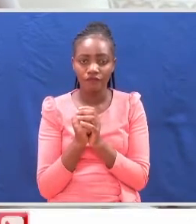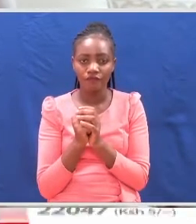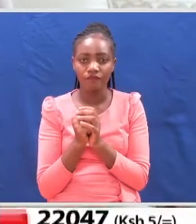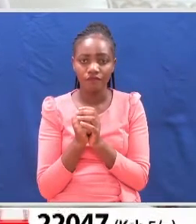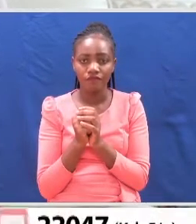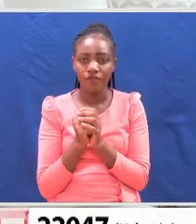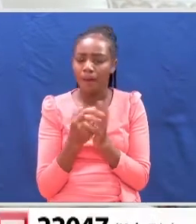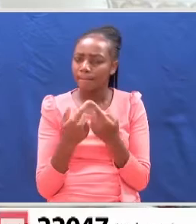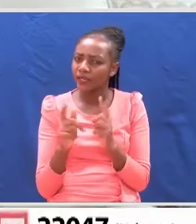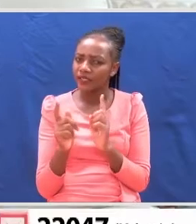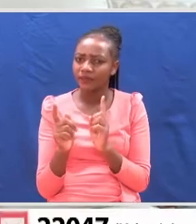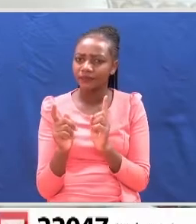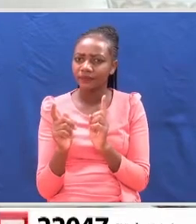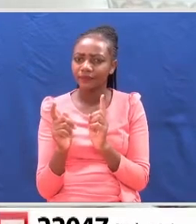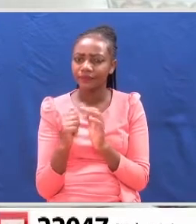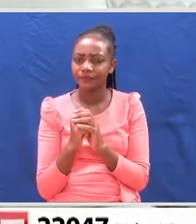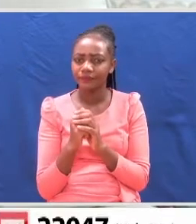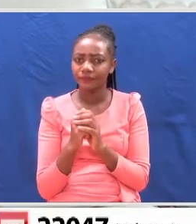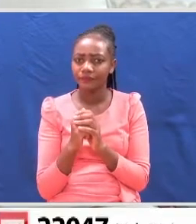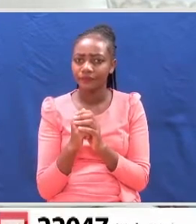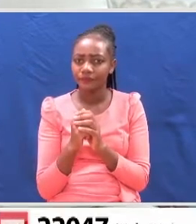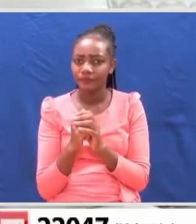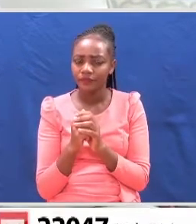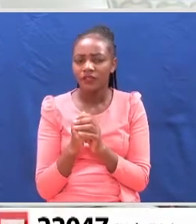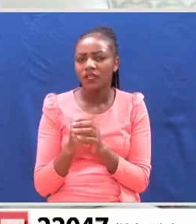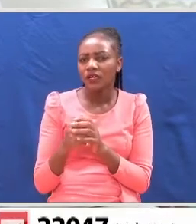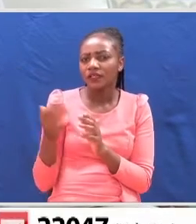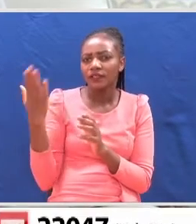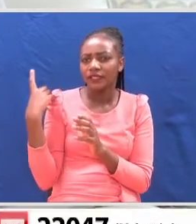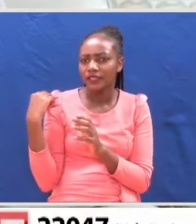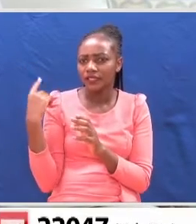utendakazi huu. Lakini nikikuangalia juzi ukisoma